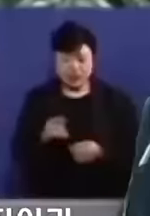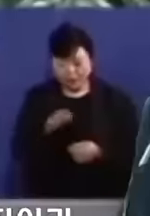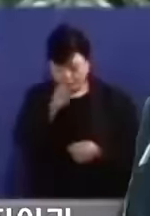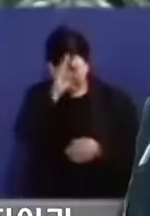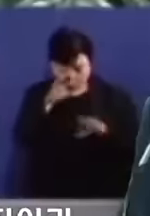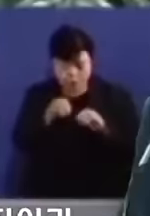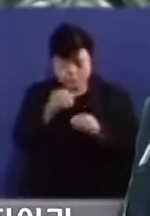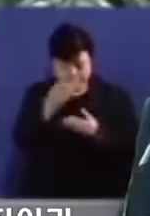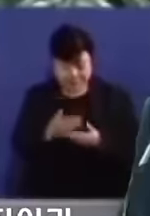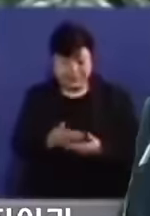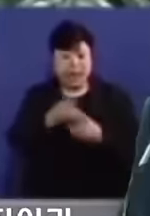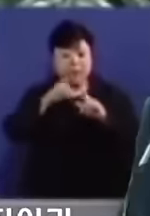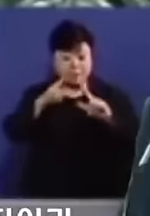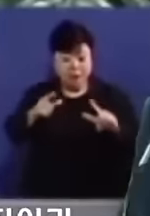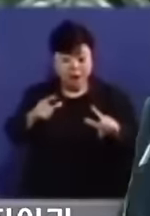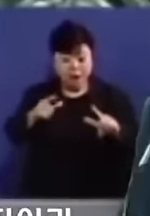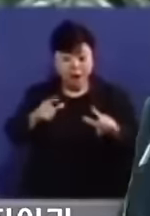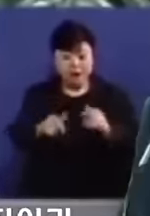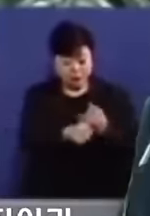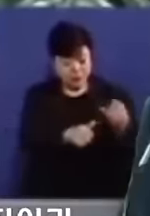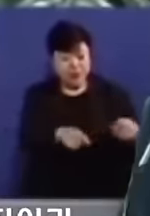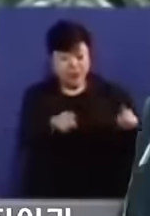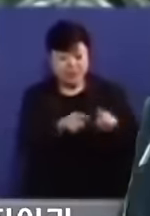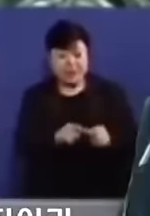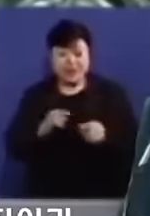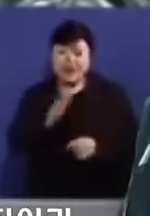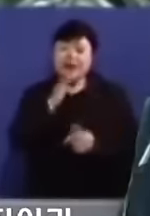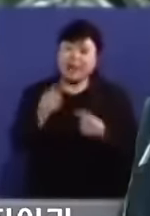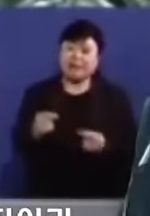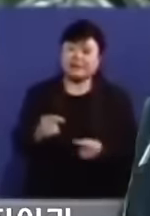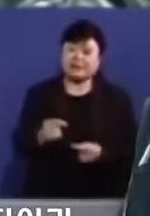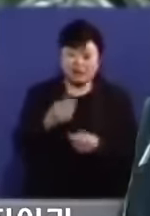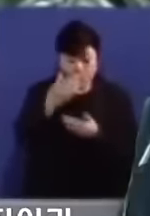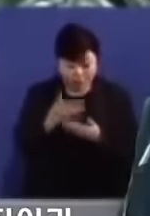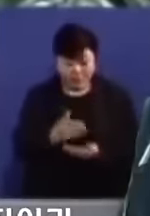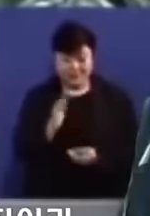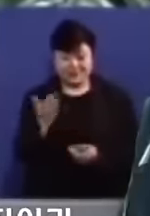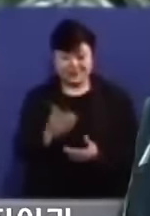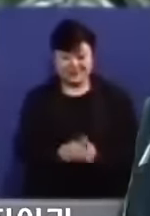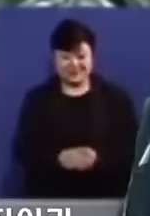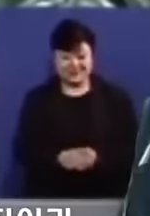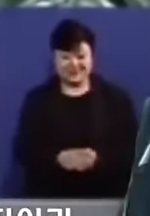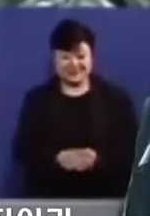나았다. 그래 그 부부님과 함께 아멘 하고 받아들였습니다.